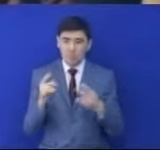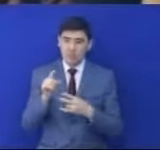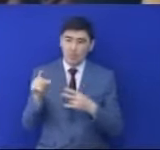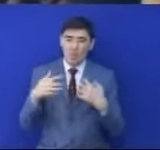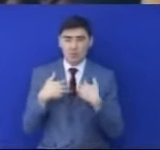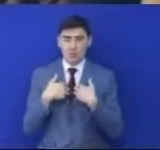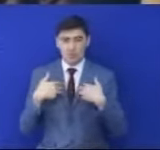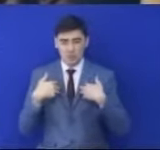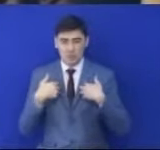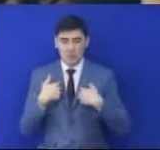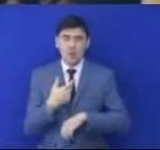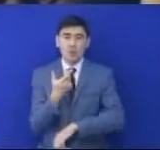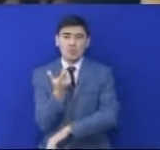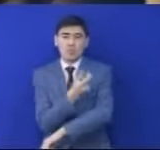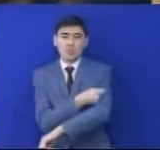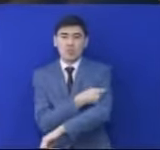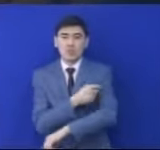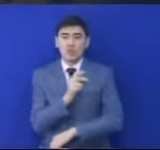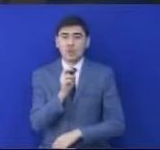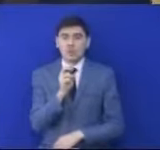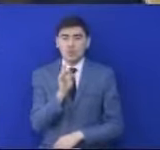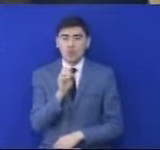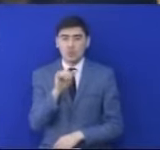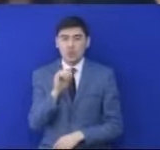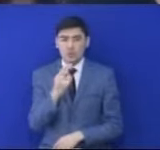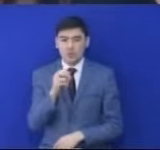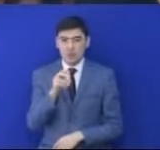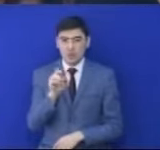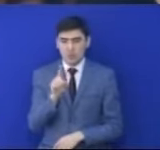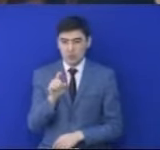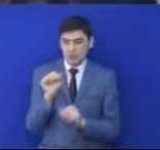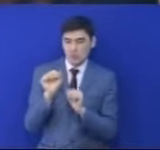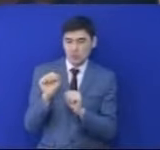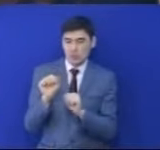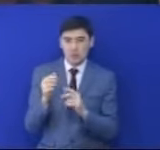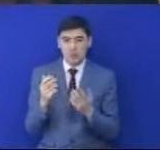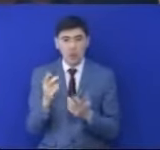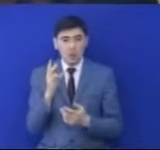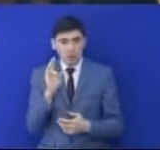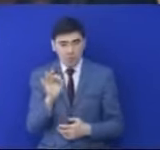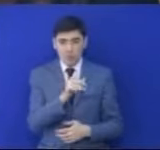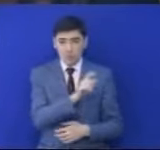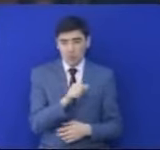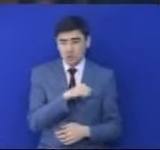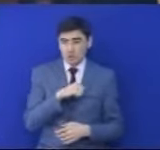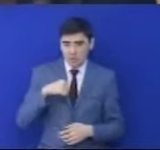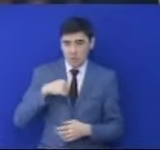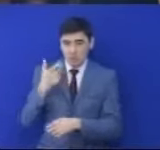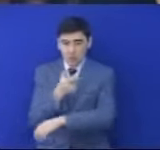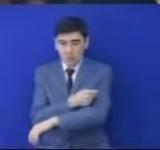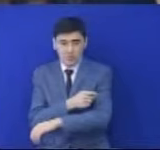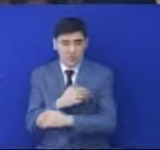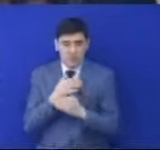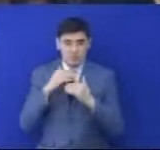Бруцеллезге қарсы вакцинация жүргізу қажет, бірақ ешкім малды ектіргісі келмейді. Неге? Себебі ол ақылы. Бұл шаралар мемлекеттік тапсырысқа